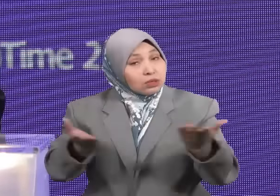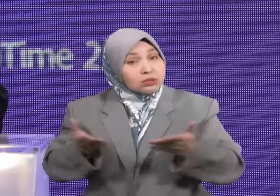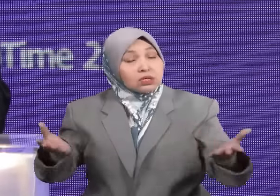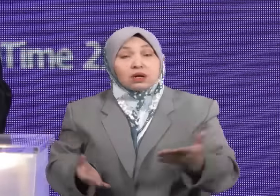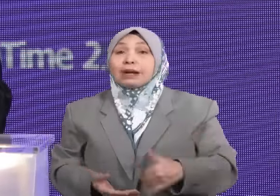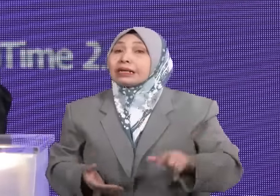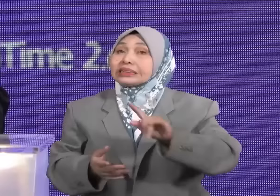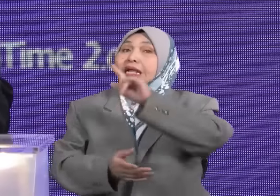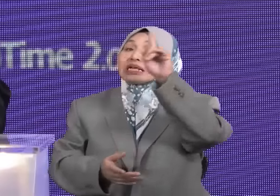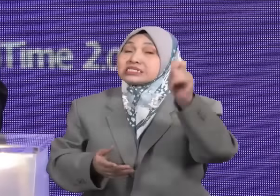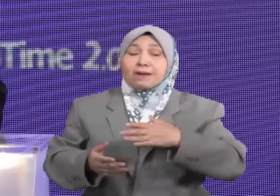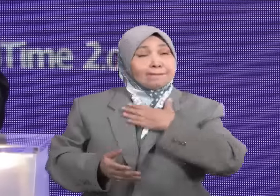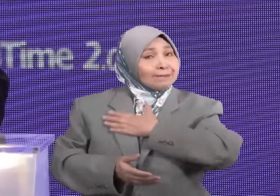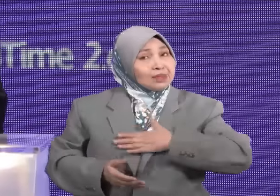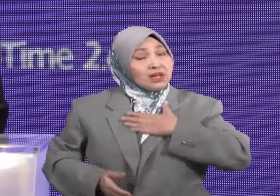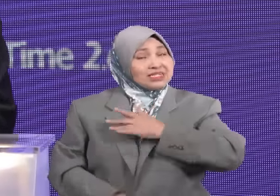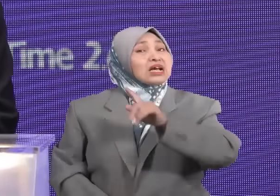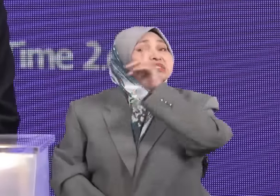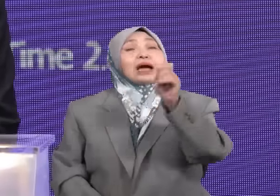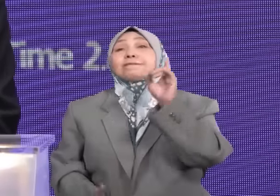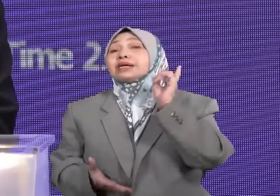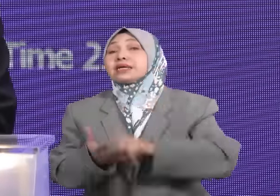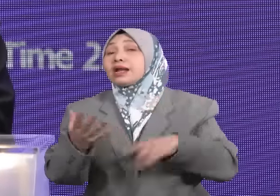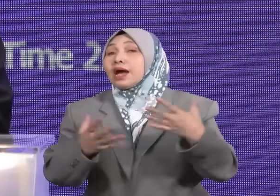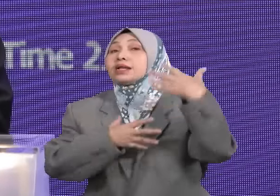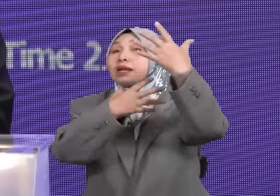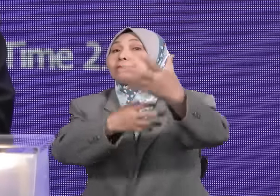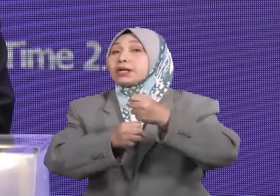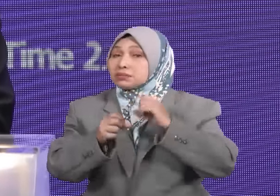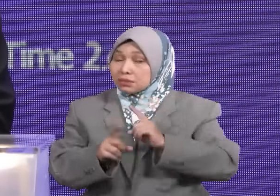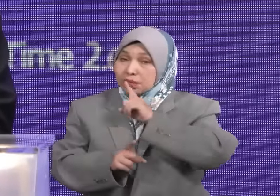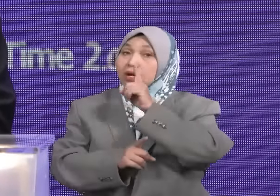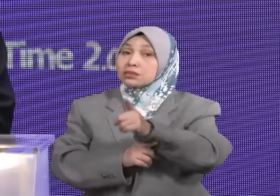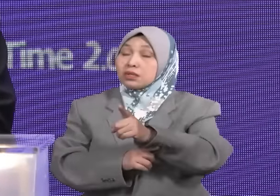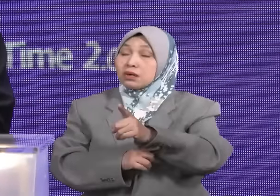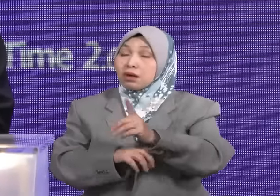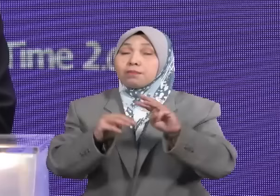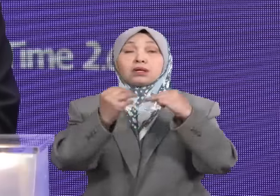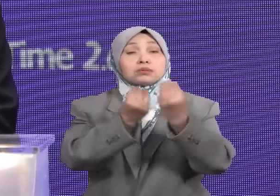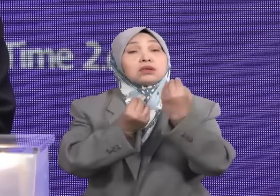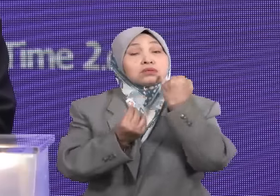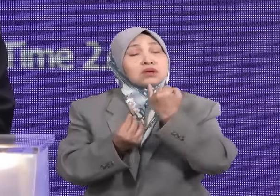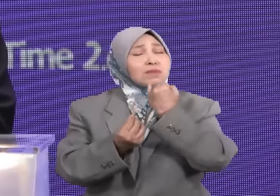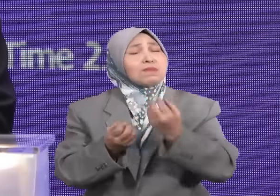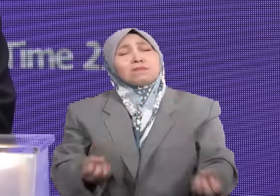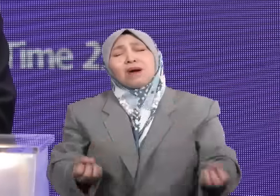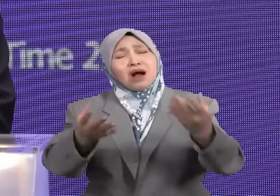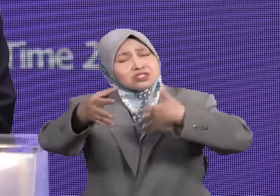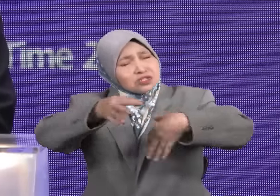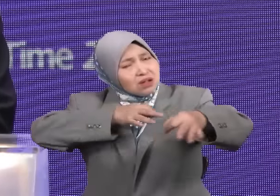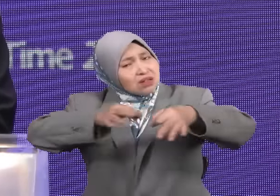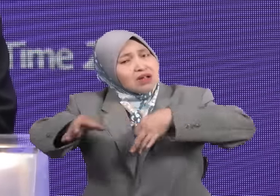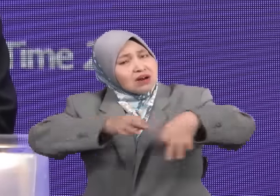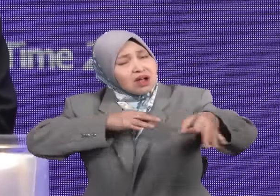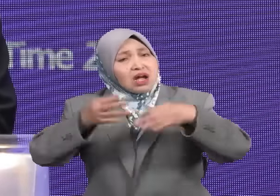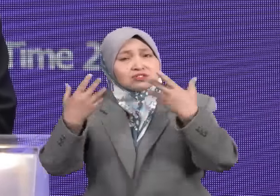ini, maksudnya sila tanya apa yang nak dicapai sebenarnya. Bani Israel berapa banyak ayatim bayinat, ya. Wa